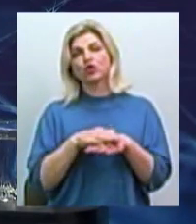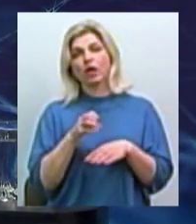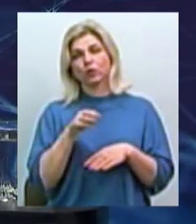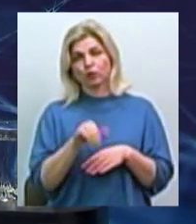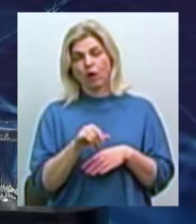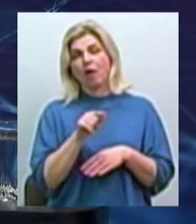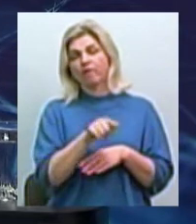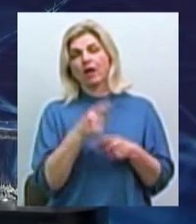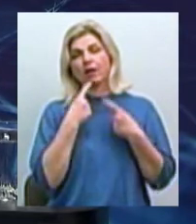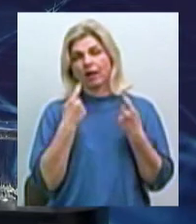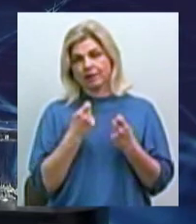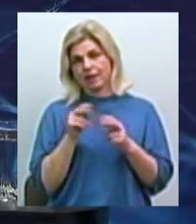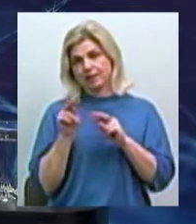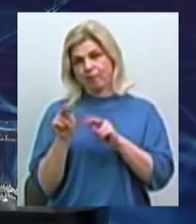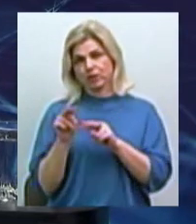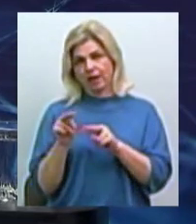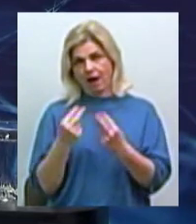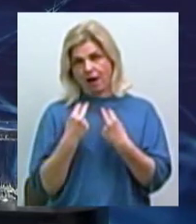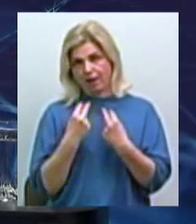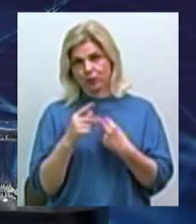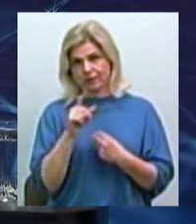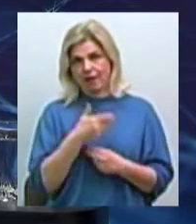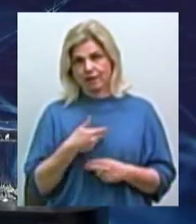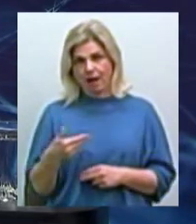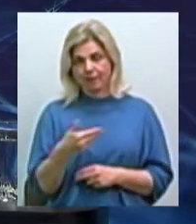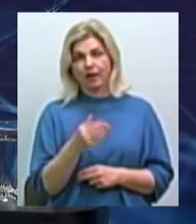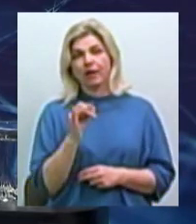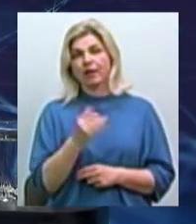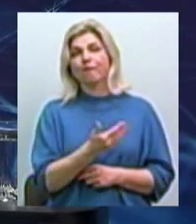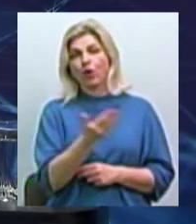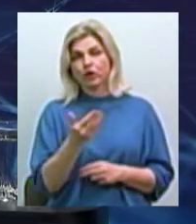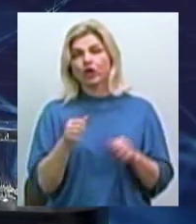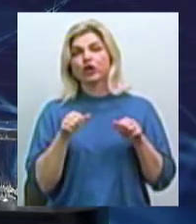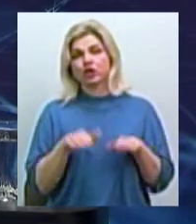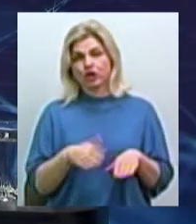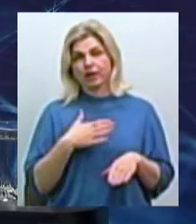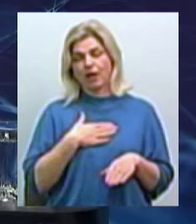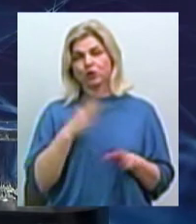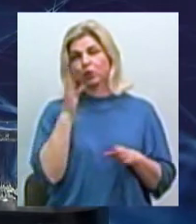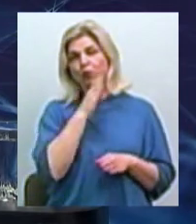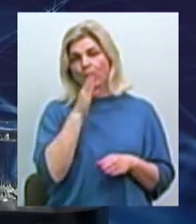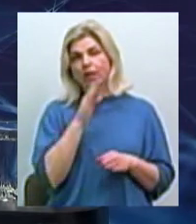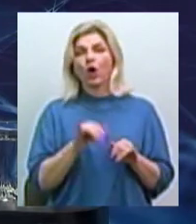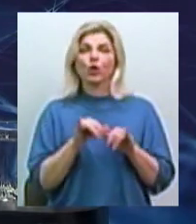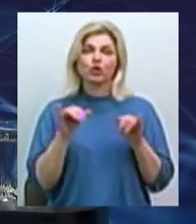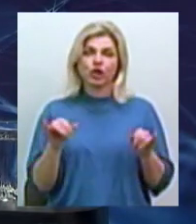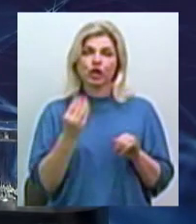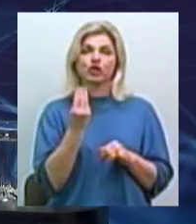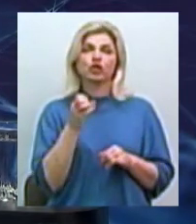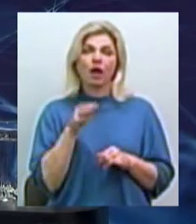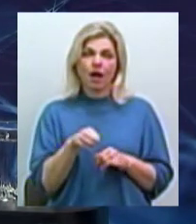вони ретельно за вами спостерігають. Ретельно за нами спостерігають, і вони вирішують нашу долю, розширення, так сказати,